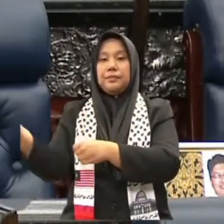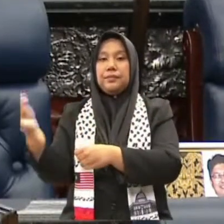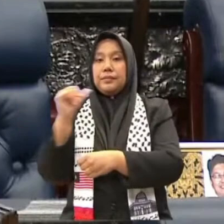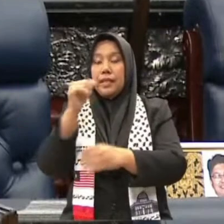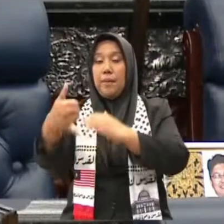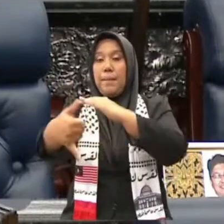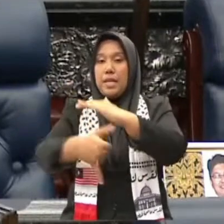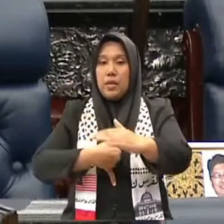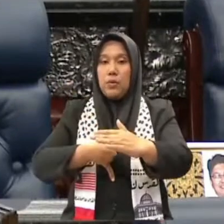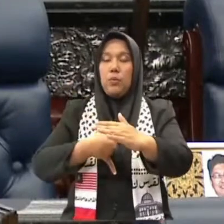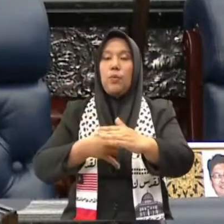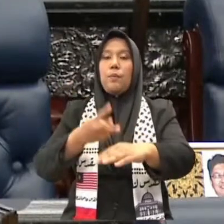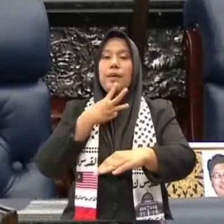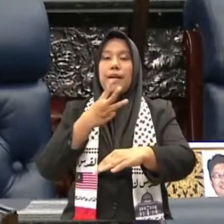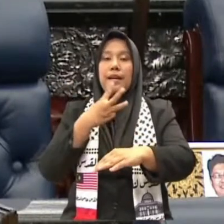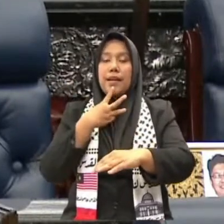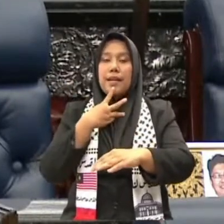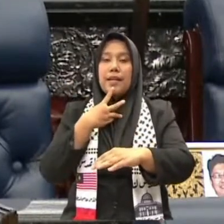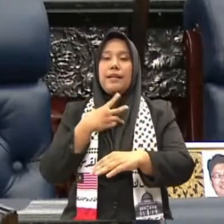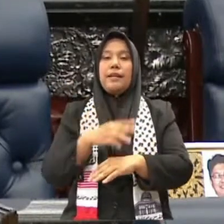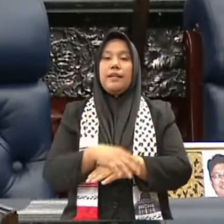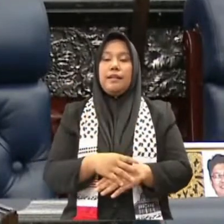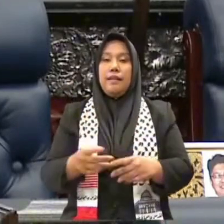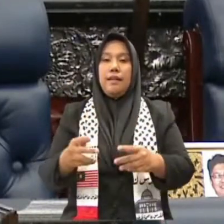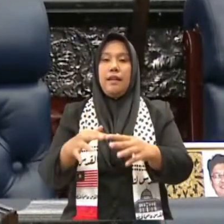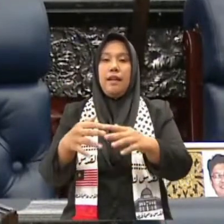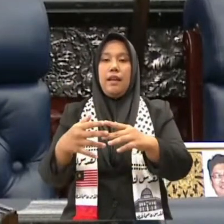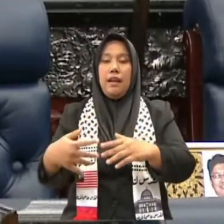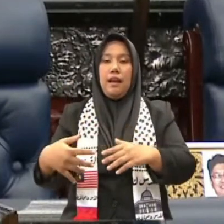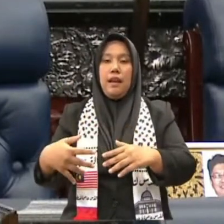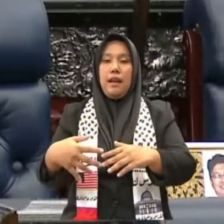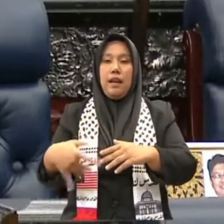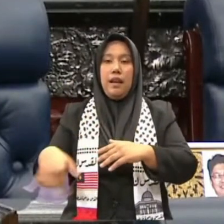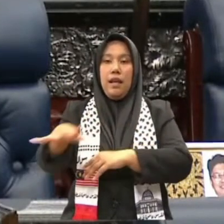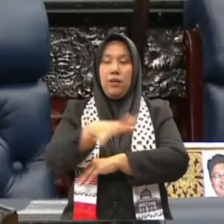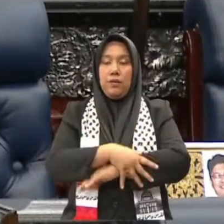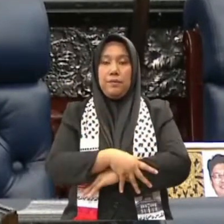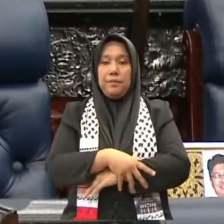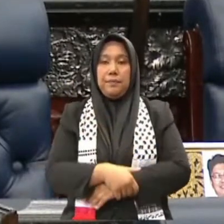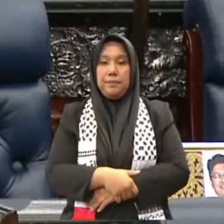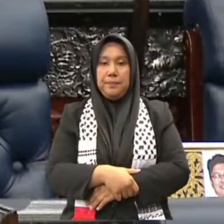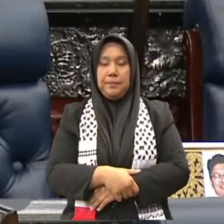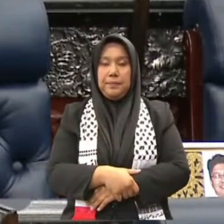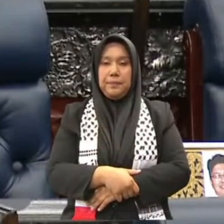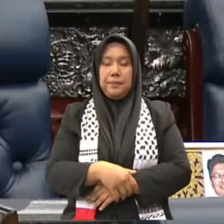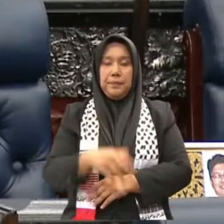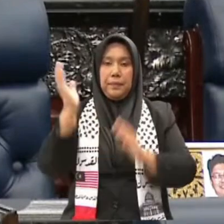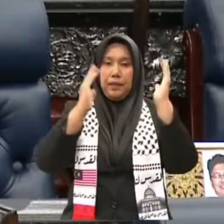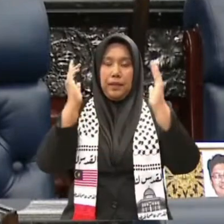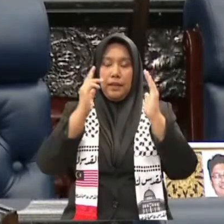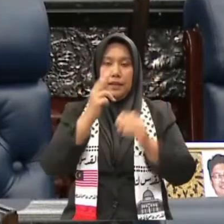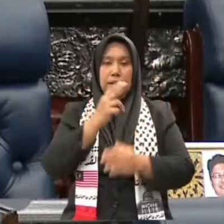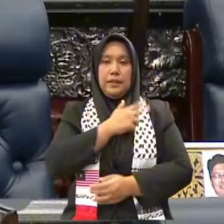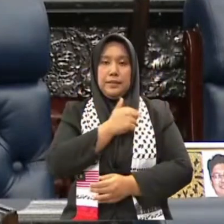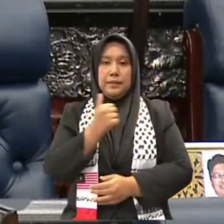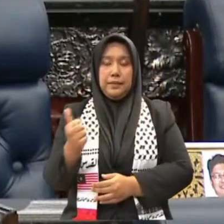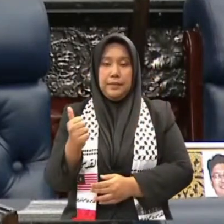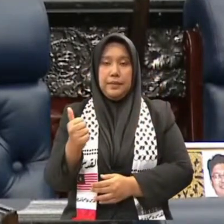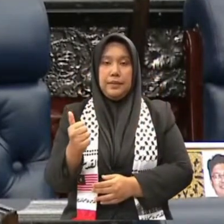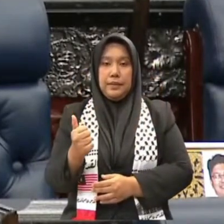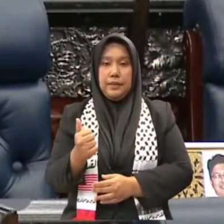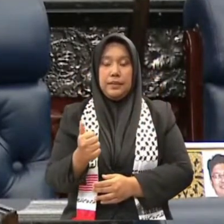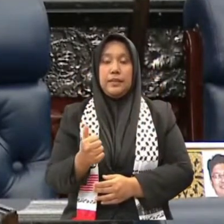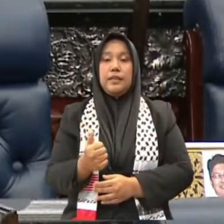ini, mekanisme sedia ada di antara Malaysia dan Indonesia berhubung layanan terhadap nelayan